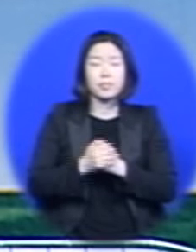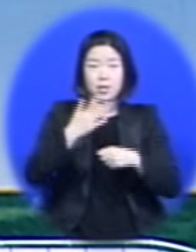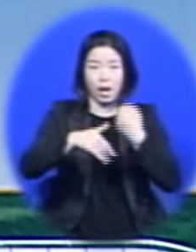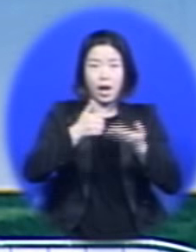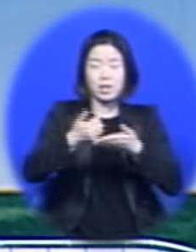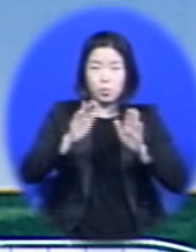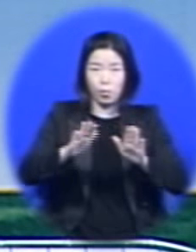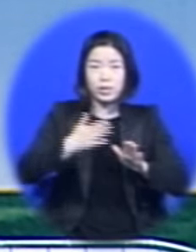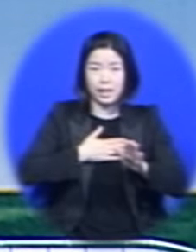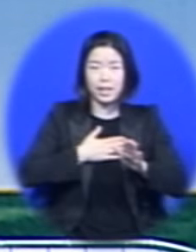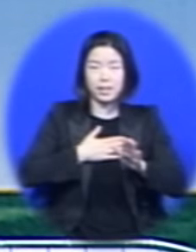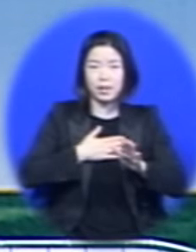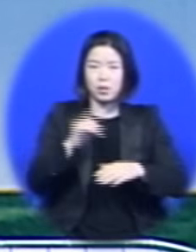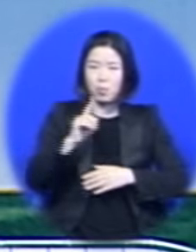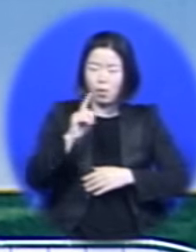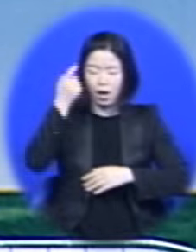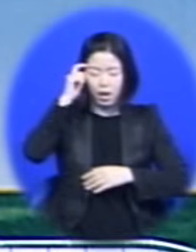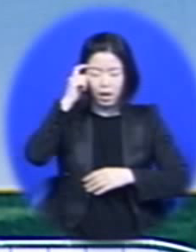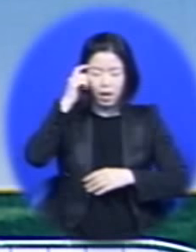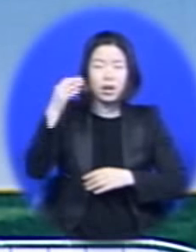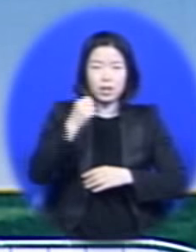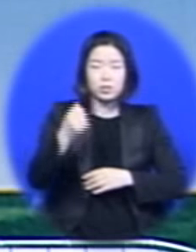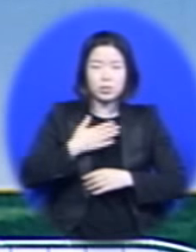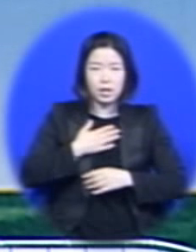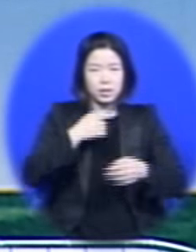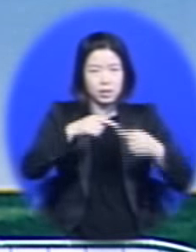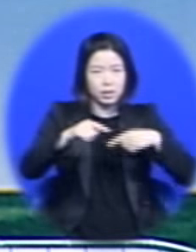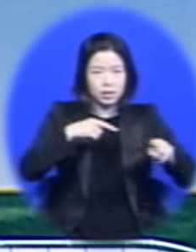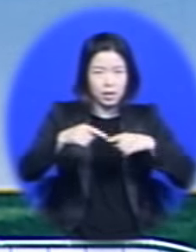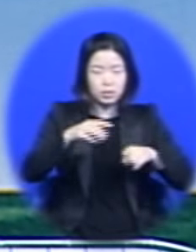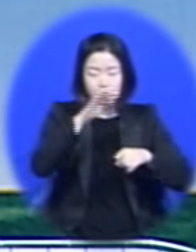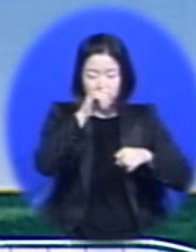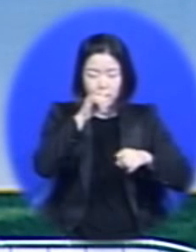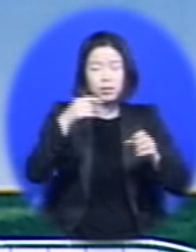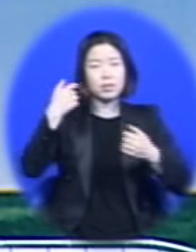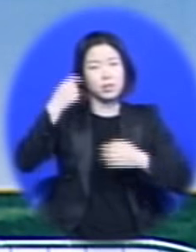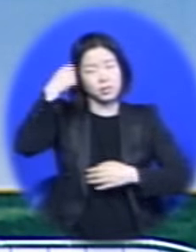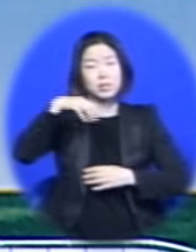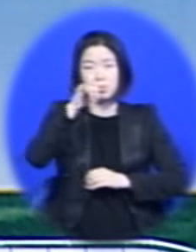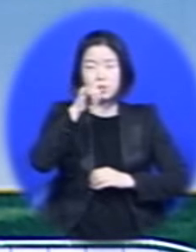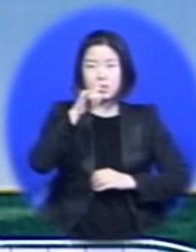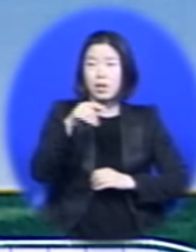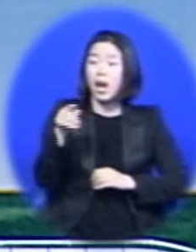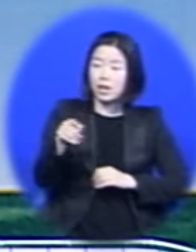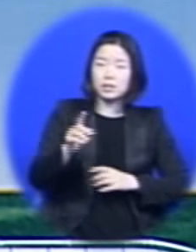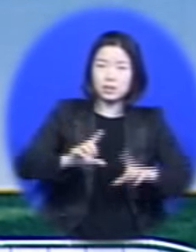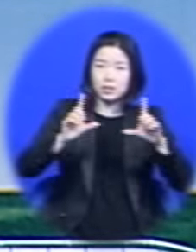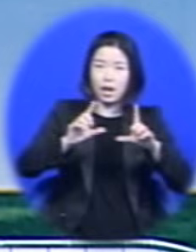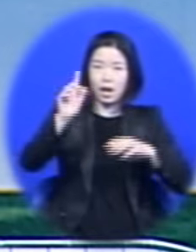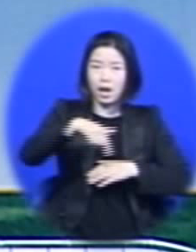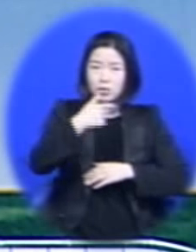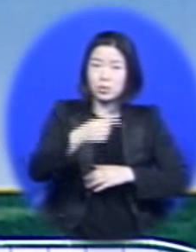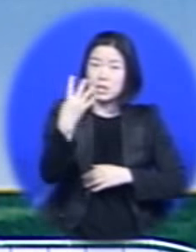하나님이 오늘 나에게 무언가를 작정하시고 나를 다루신다는 느낌을 받았다는 거예요. 그날 그분은 4,000원을 어려운